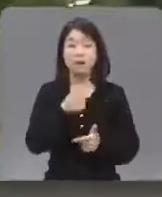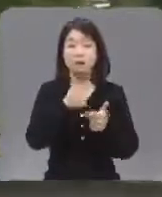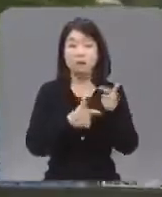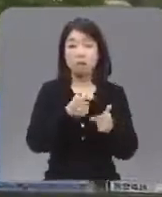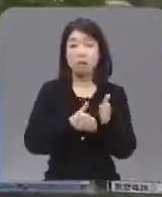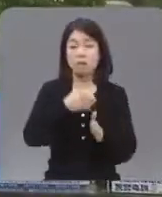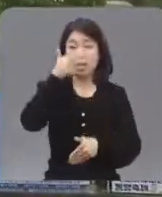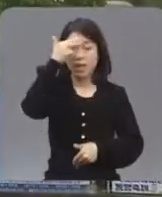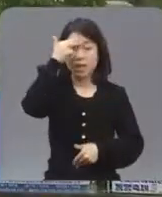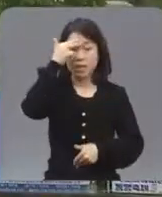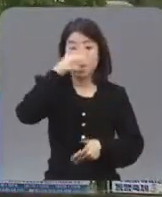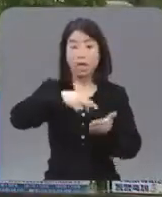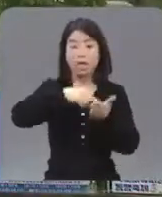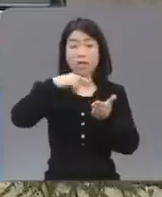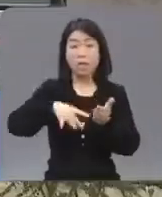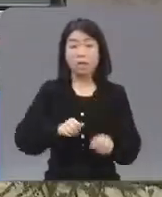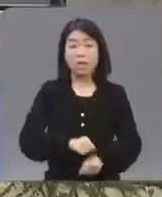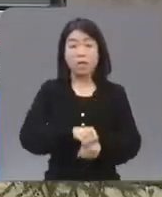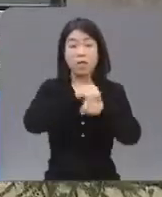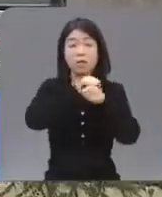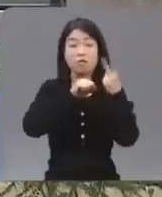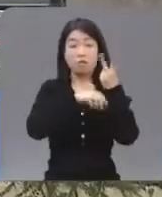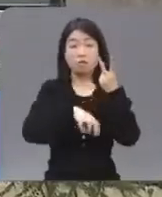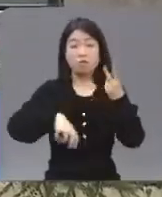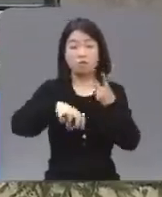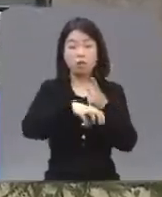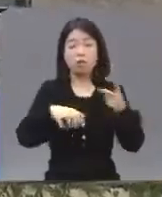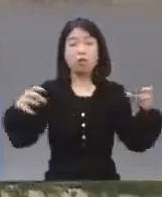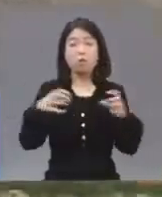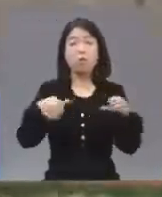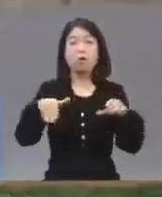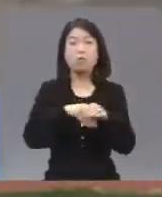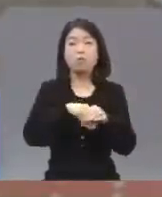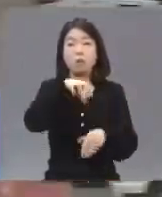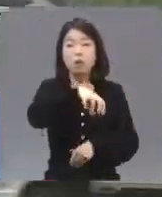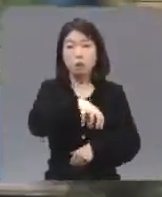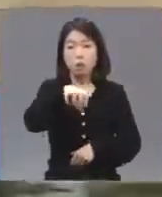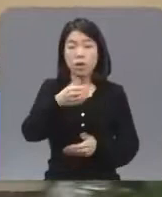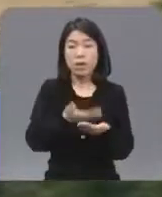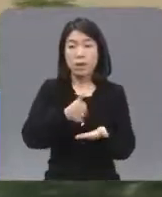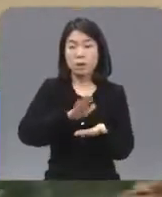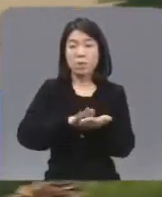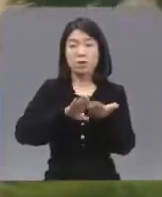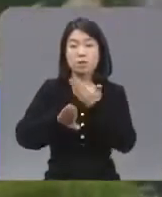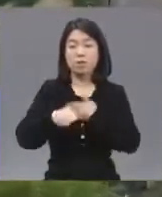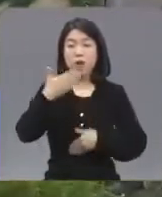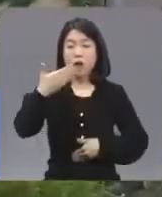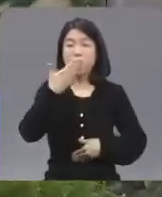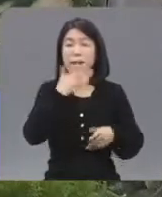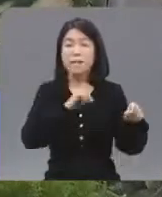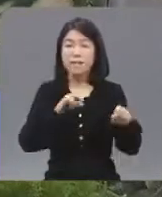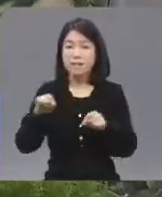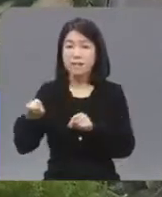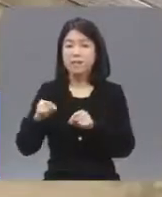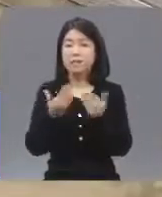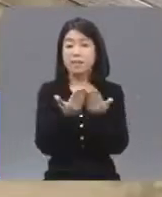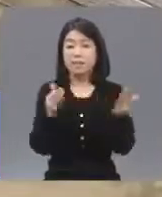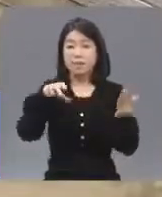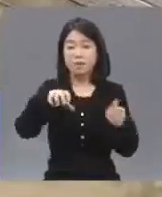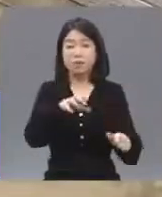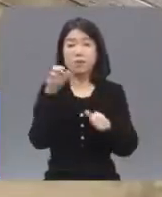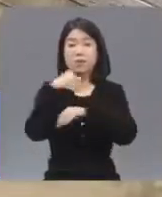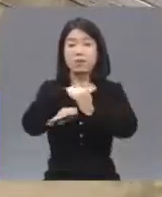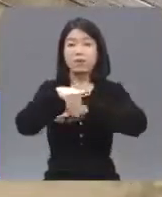목포시가 옛 세관창고 건물 두 동을 복합문화공간으로 개조한 뒤 목포를 대표하는 9가지 음식과 전시공간 등으로